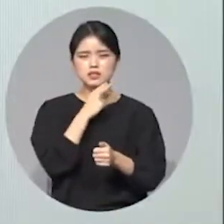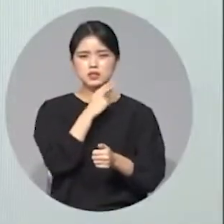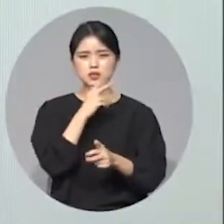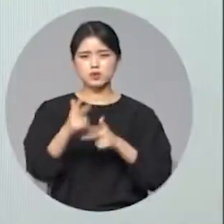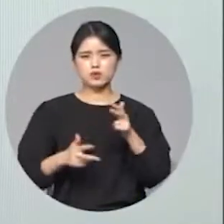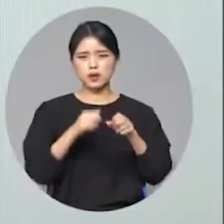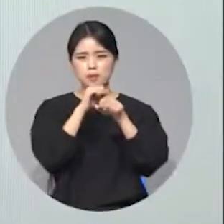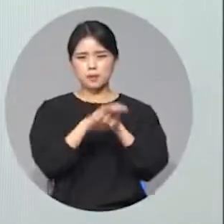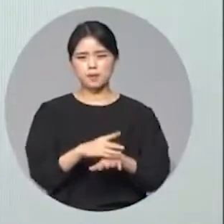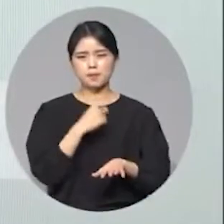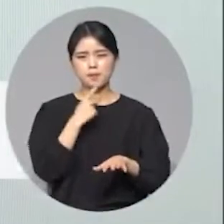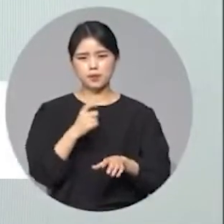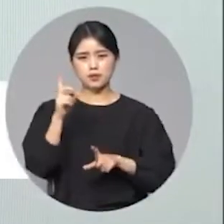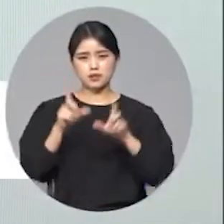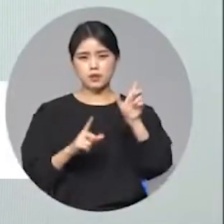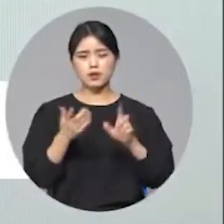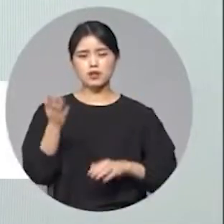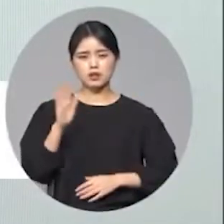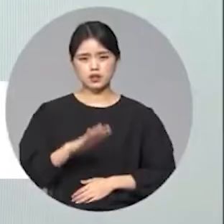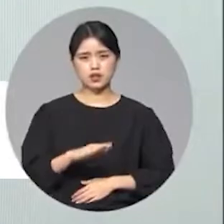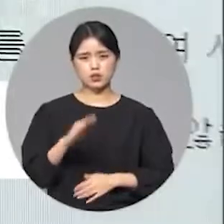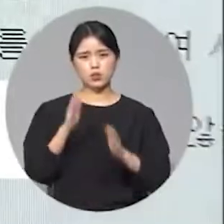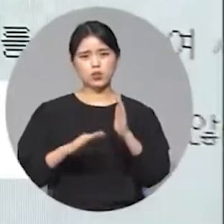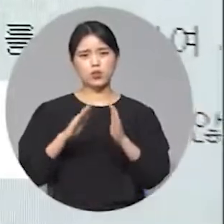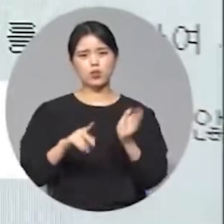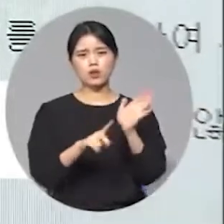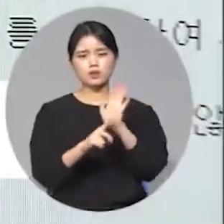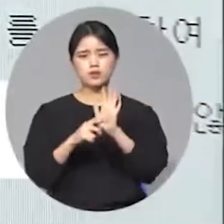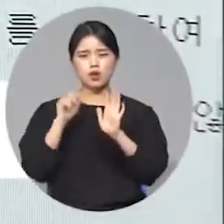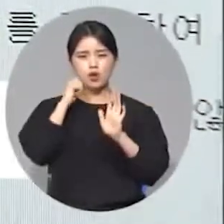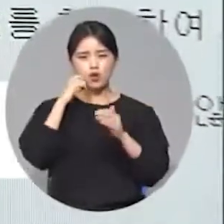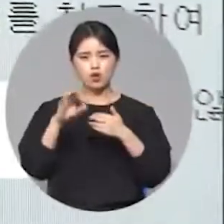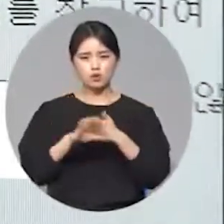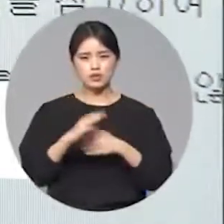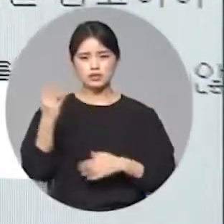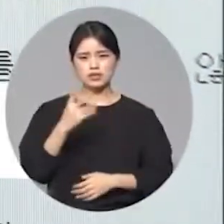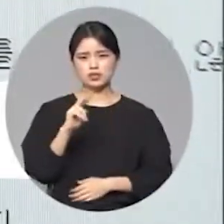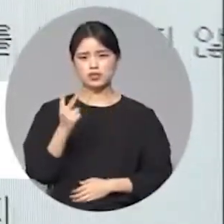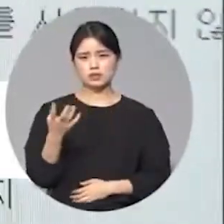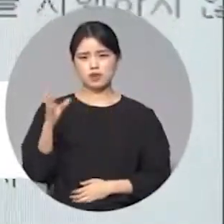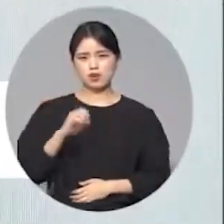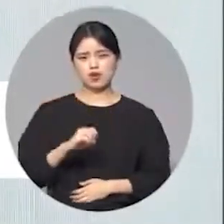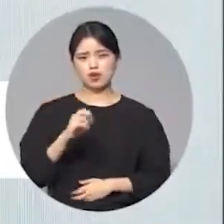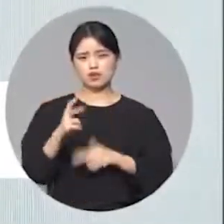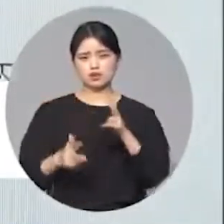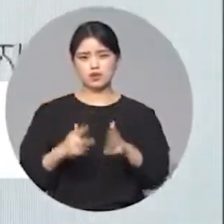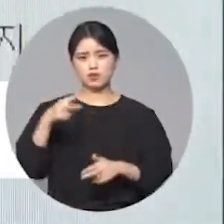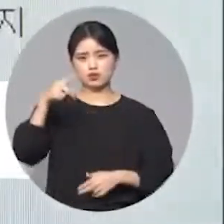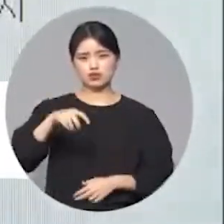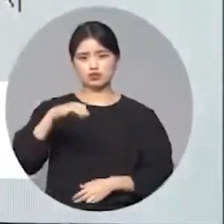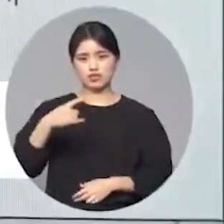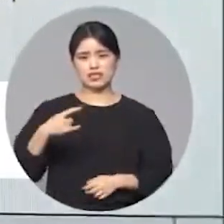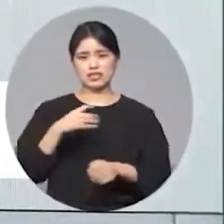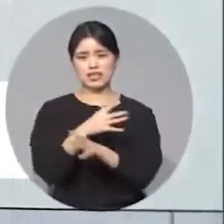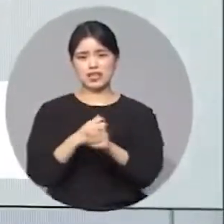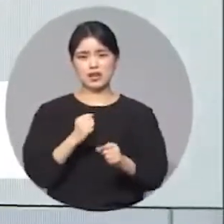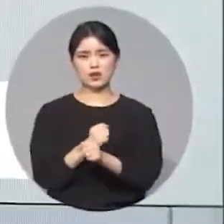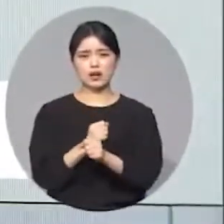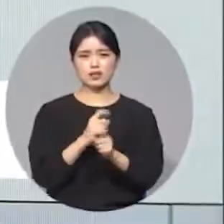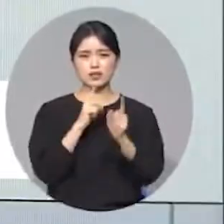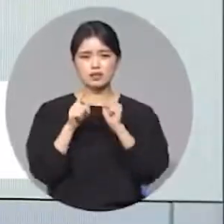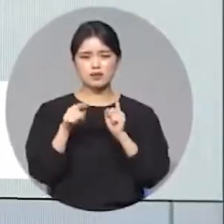좌초될 우려가 나오는 상황인데도 공개 입찰이 어렵다면 4,200억 사업을 수의계약으로 진행하겠다는 정부의